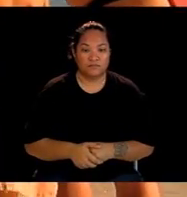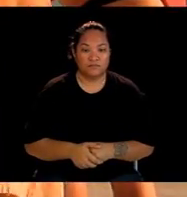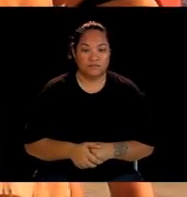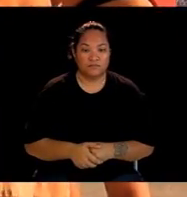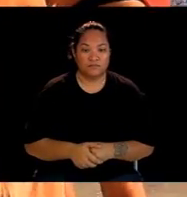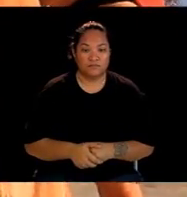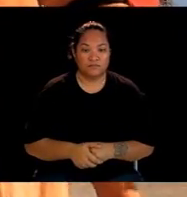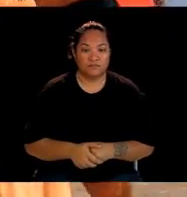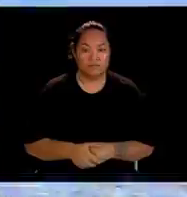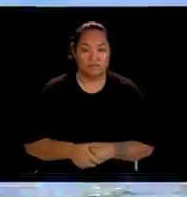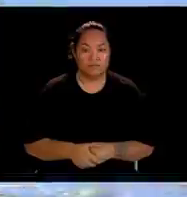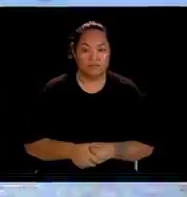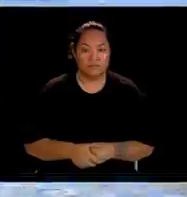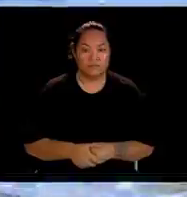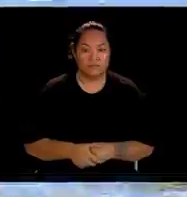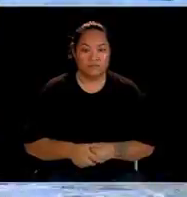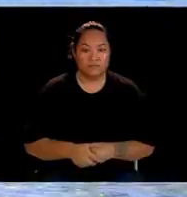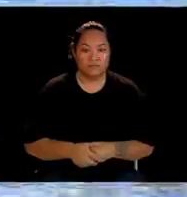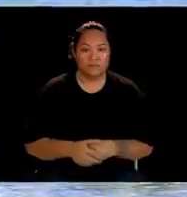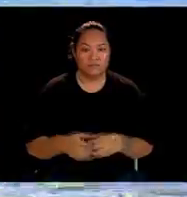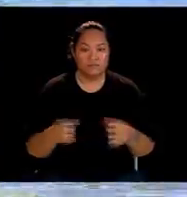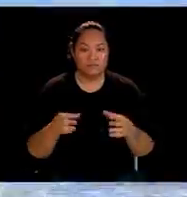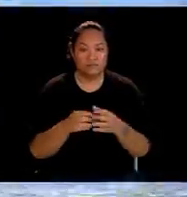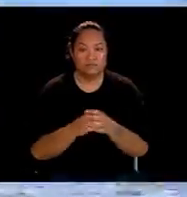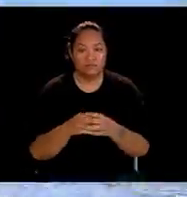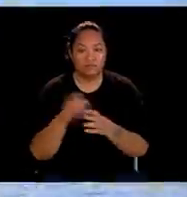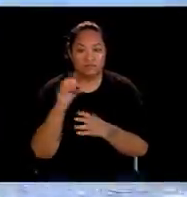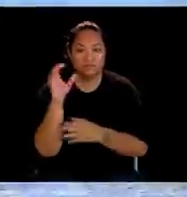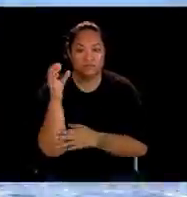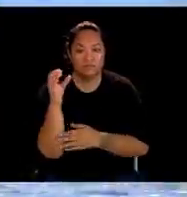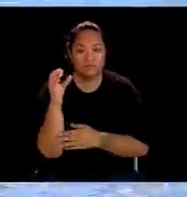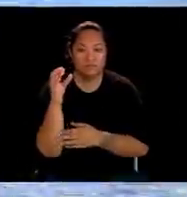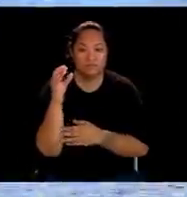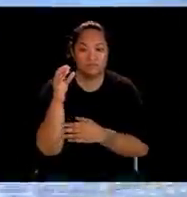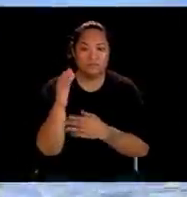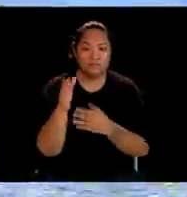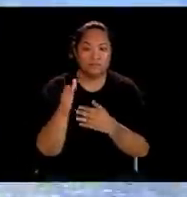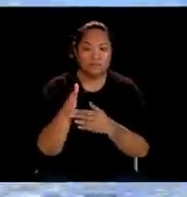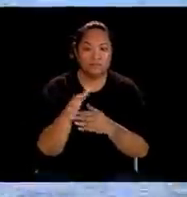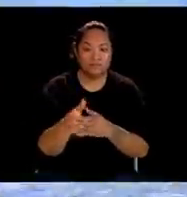ipan. Man maulik man egwihan imataw.